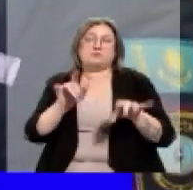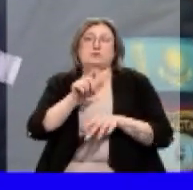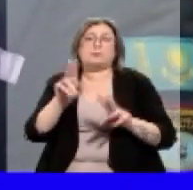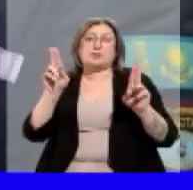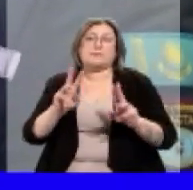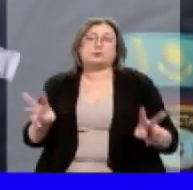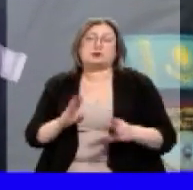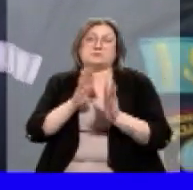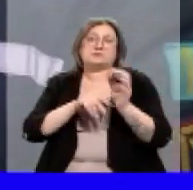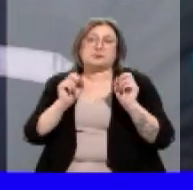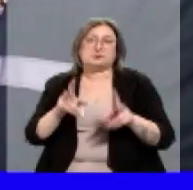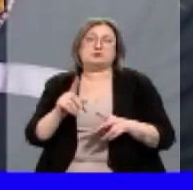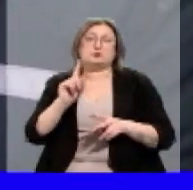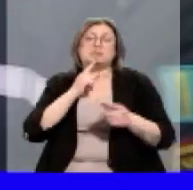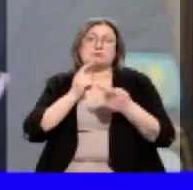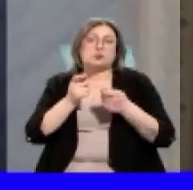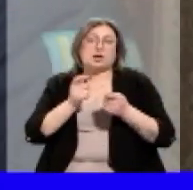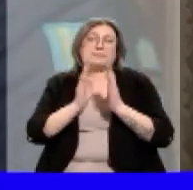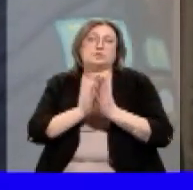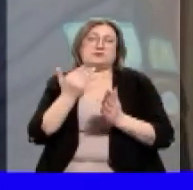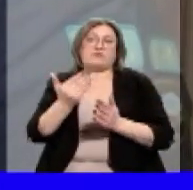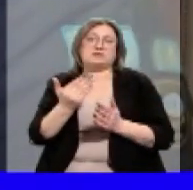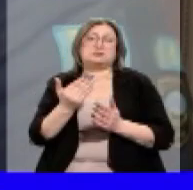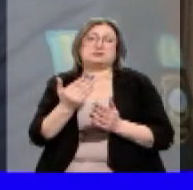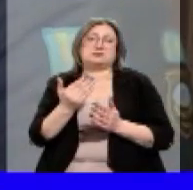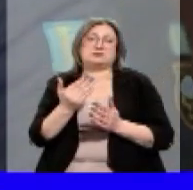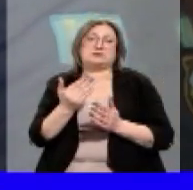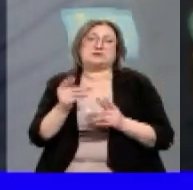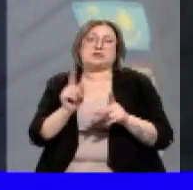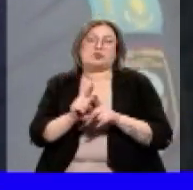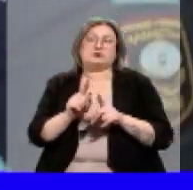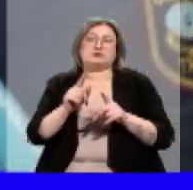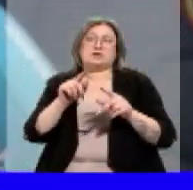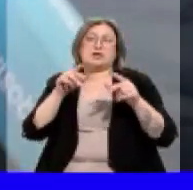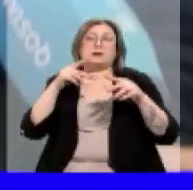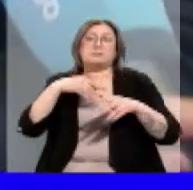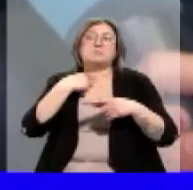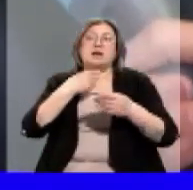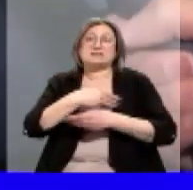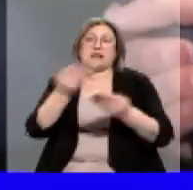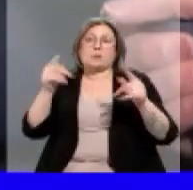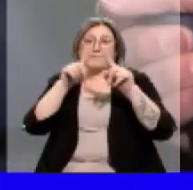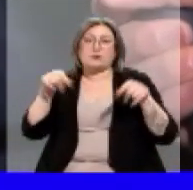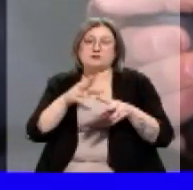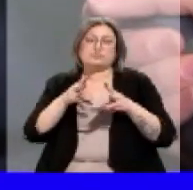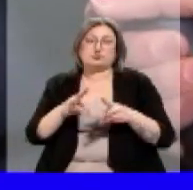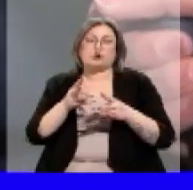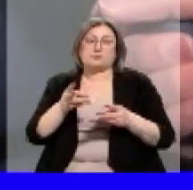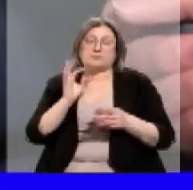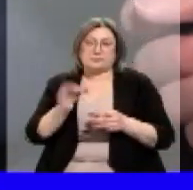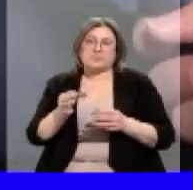правила пожарной безопасности, чтобы соблюдали, просим вас настоятельно, также раздаем памятки. У вас же печное отопление, верно?